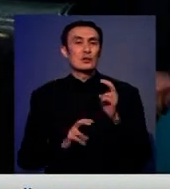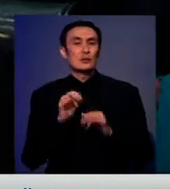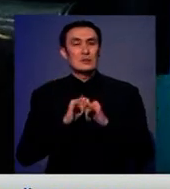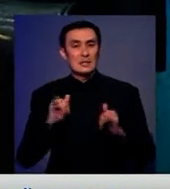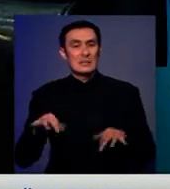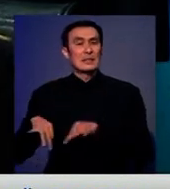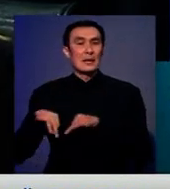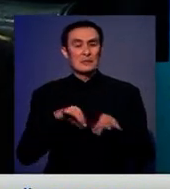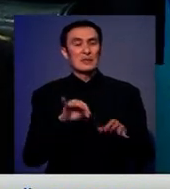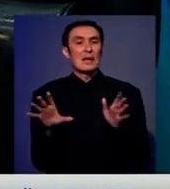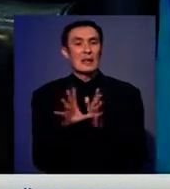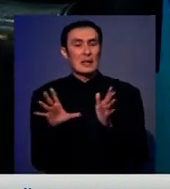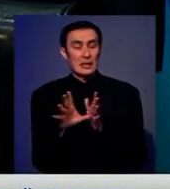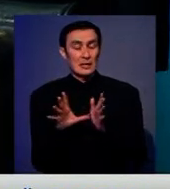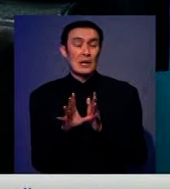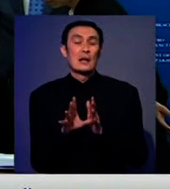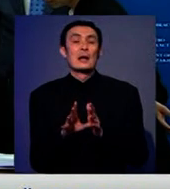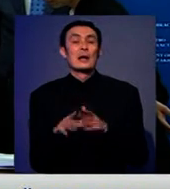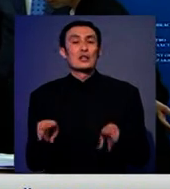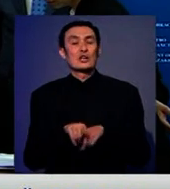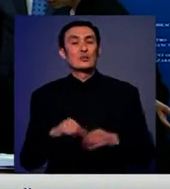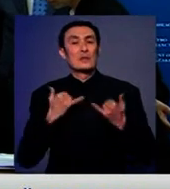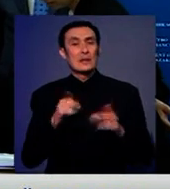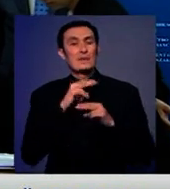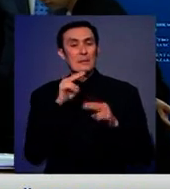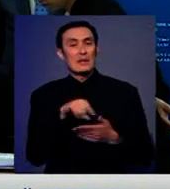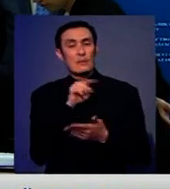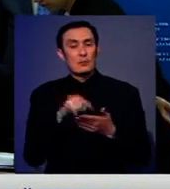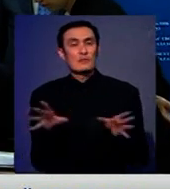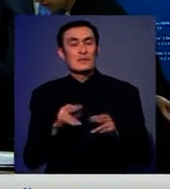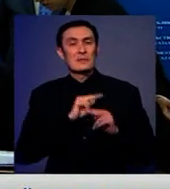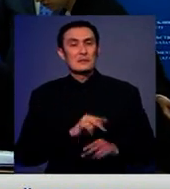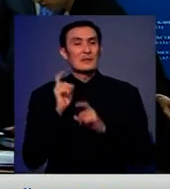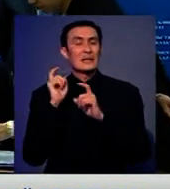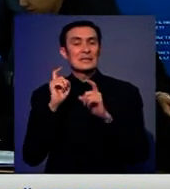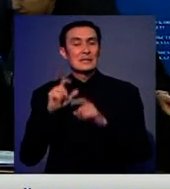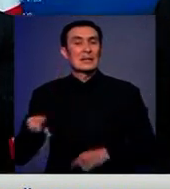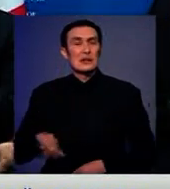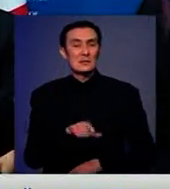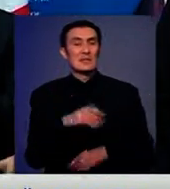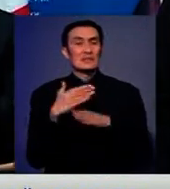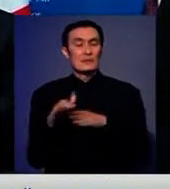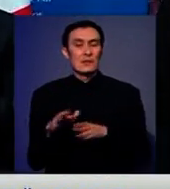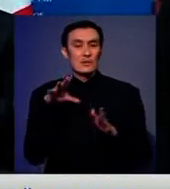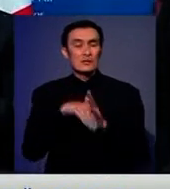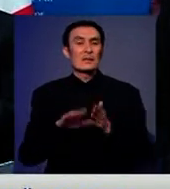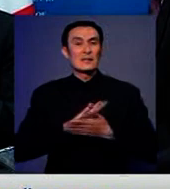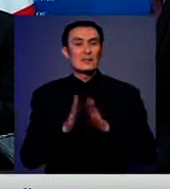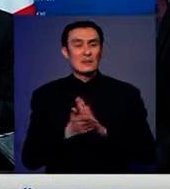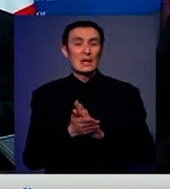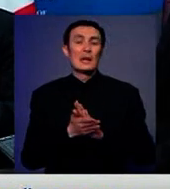индустриализации, транспорта и энергетики. Отдельное внимание уделили вопросам взаимодействия в транзитно-транспортной сфере, в том числе в рамках